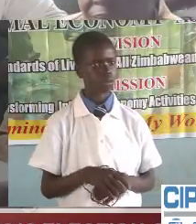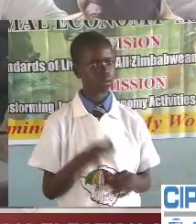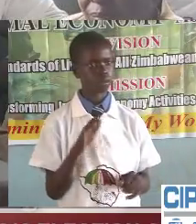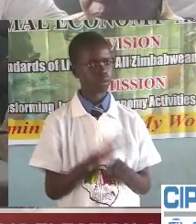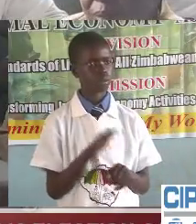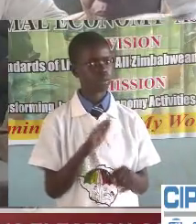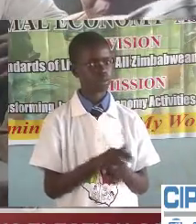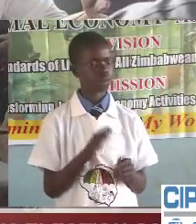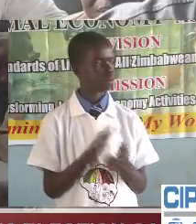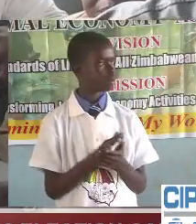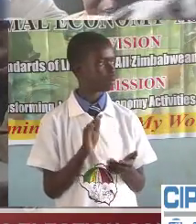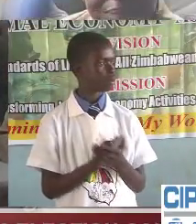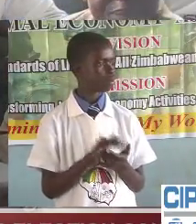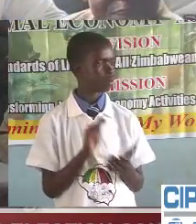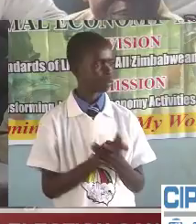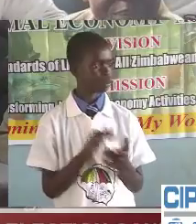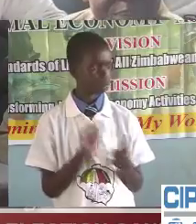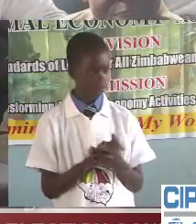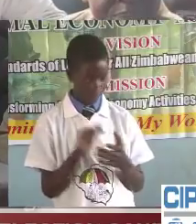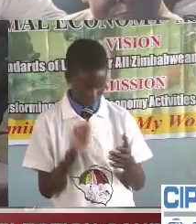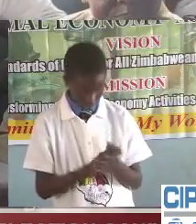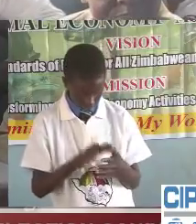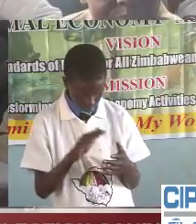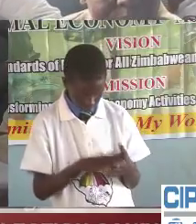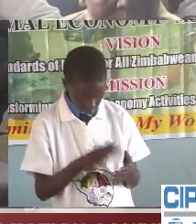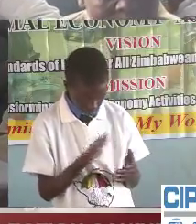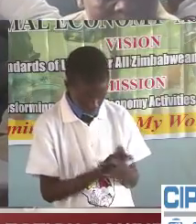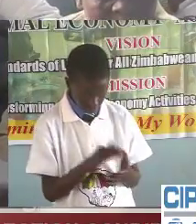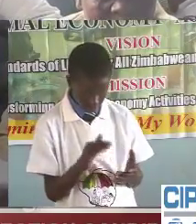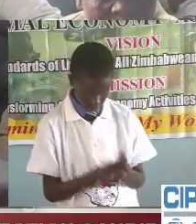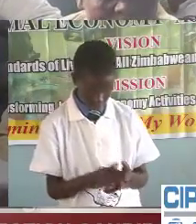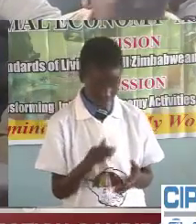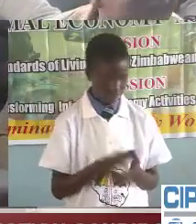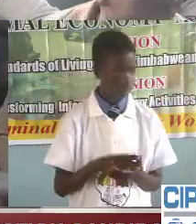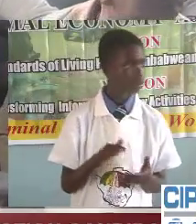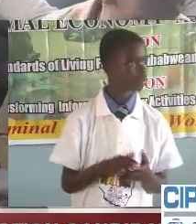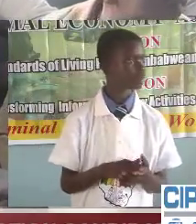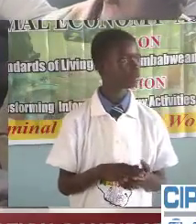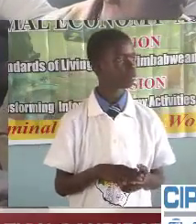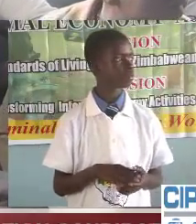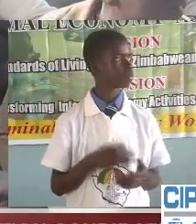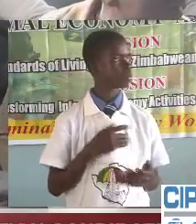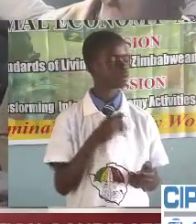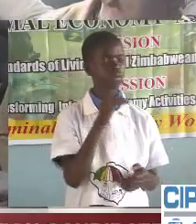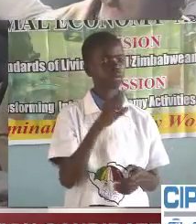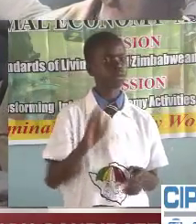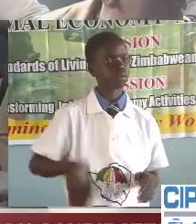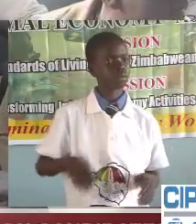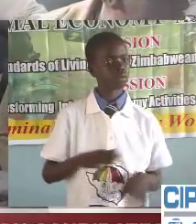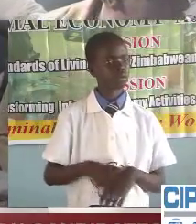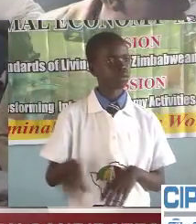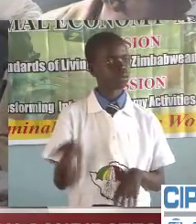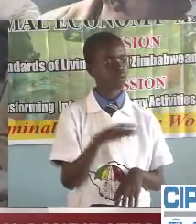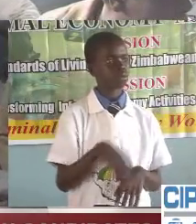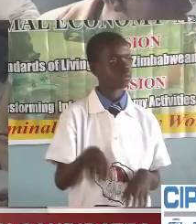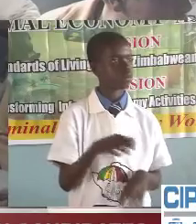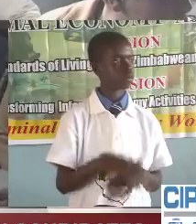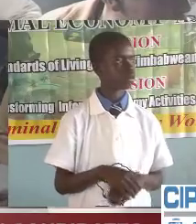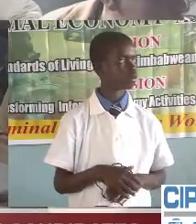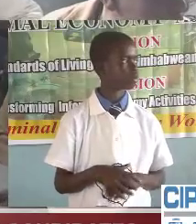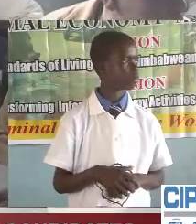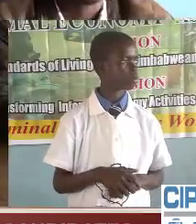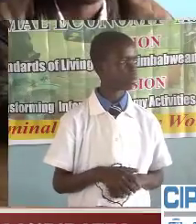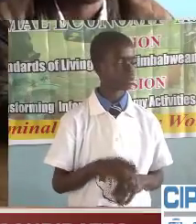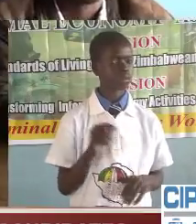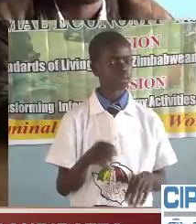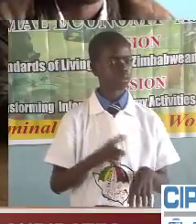hangu. Tinotenda. Kuna mubvunzo wekupedzesera sevanhu vaakutipozhekanei